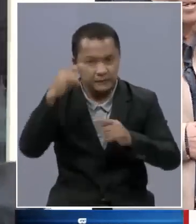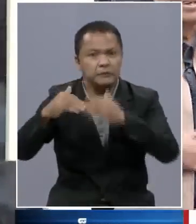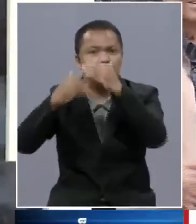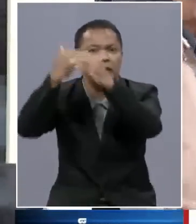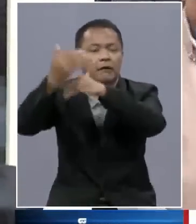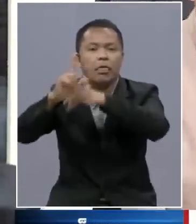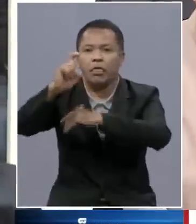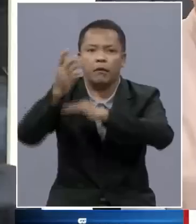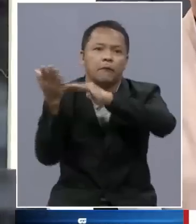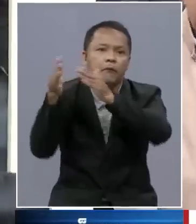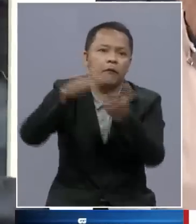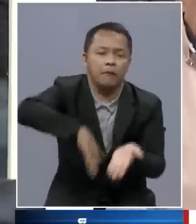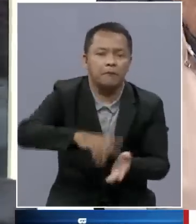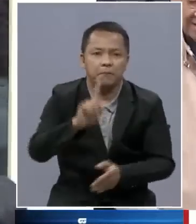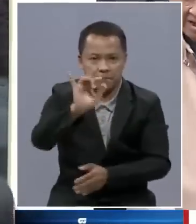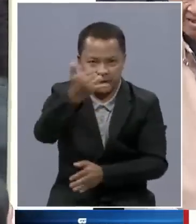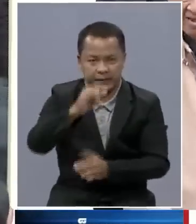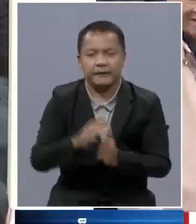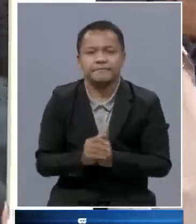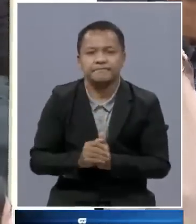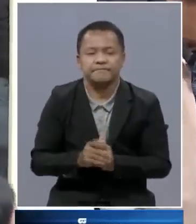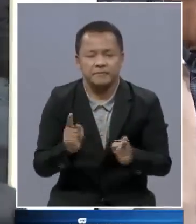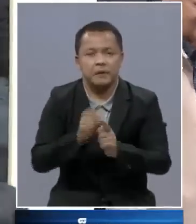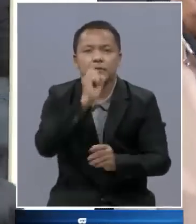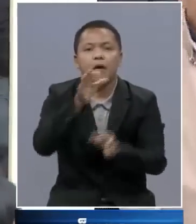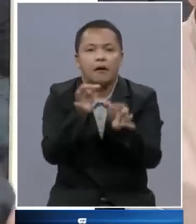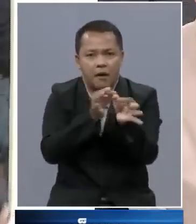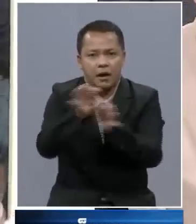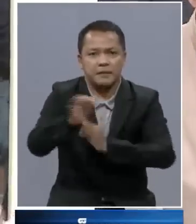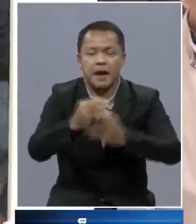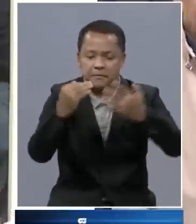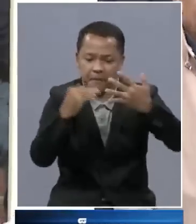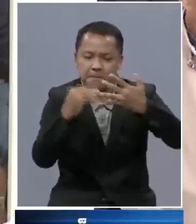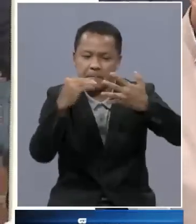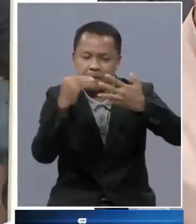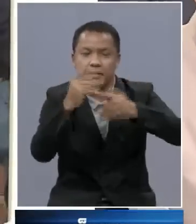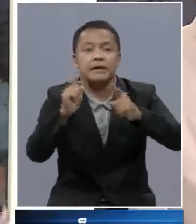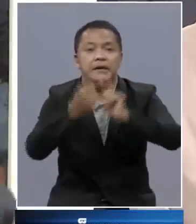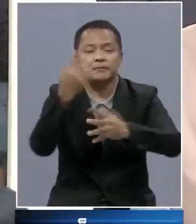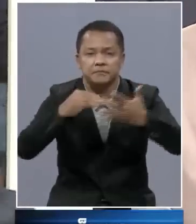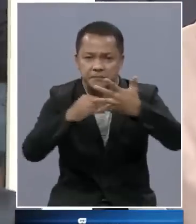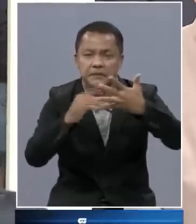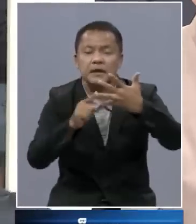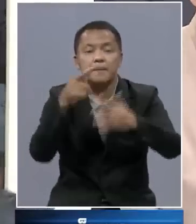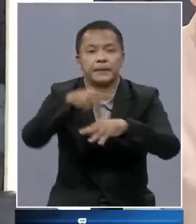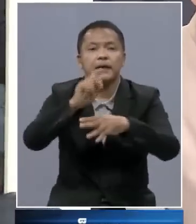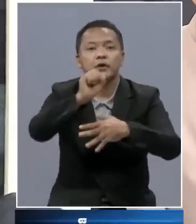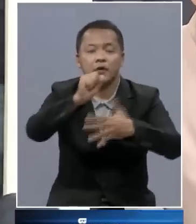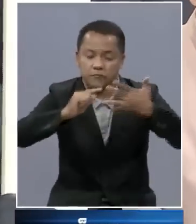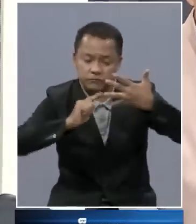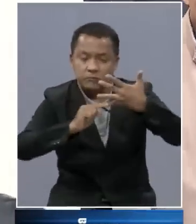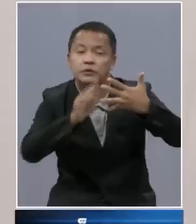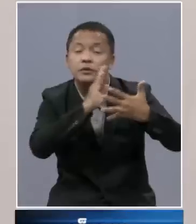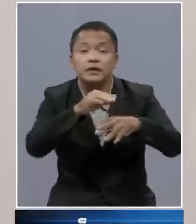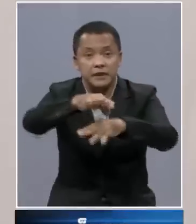จะสูญหายไปทันควันเลยนะครับชูวิทย์ว่าแบบนี้ ค่ะคือคุณชูวิทย์เนี่ยอธิบายเป็นสเต็ปเลยนะตั้งแต่สเต็ปของการเลือกประธานรัฐสภาถ้าเกิดว่า